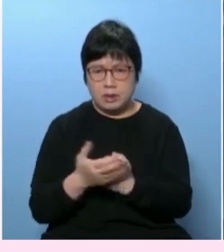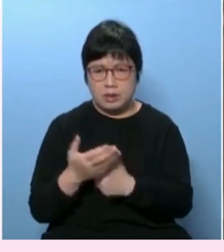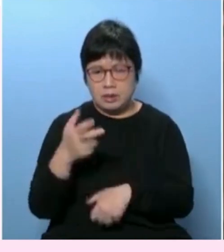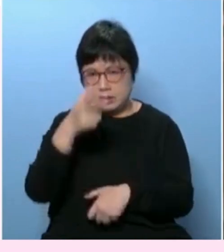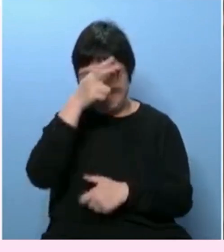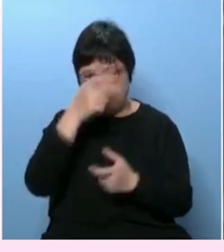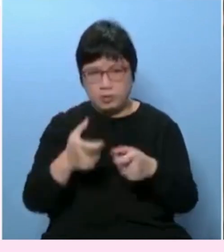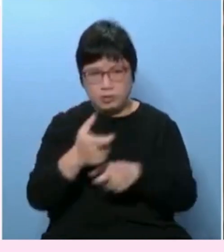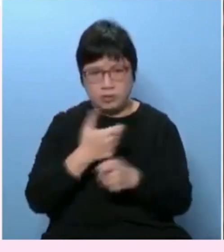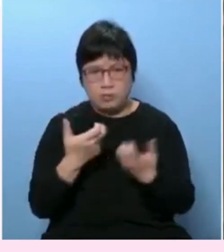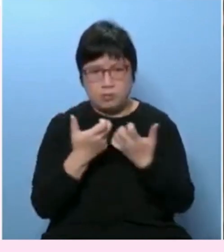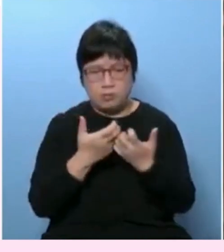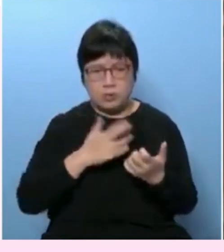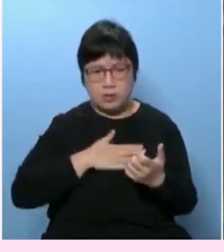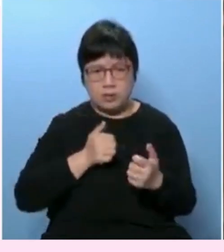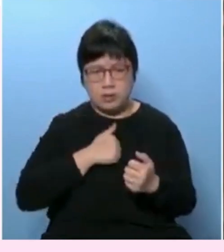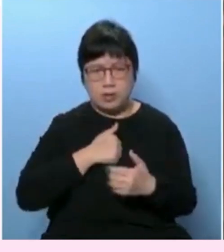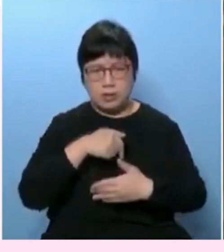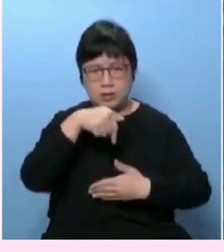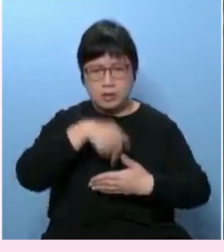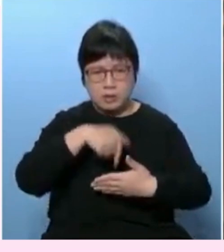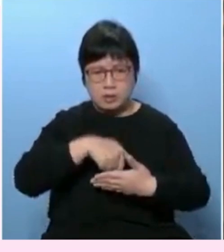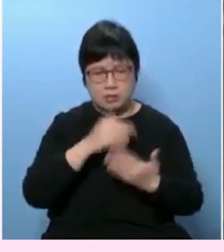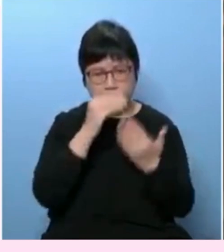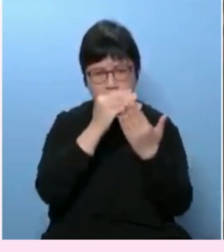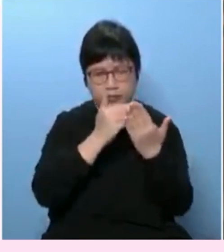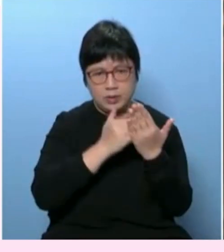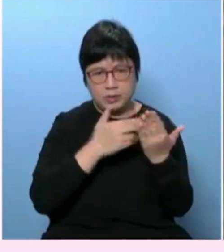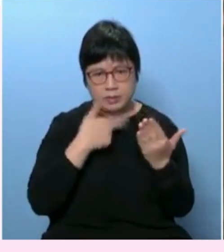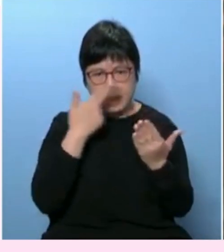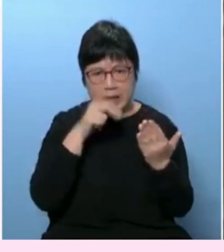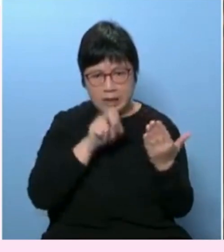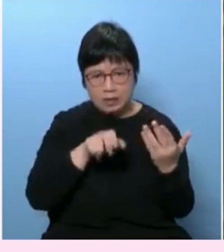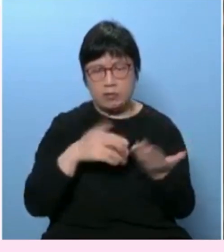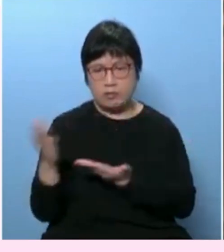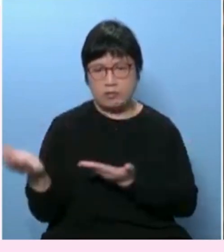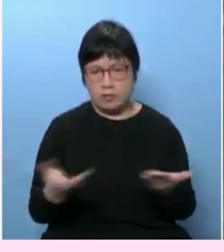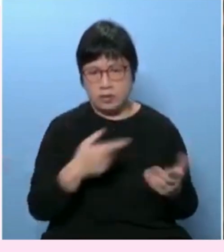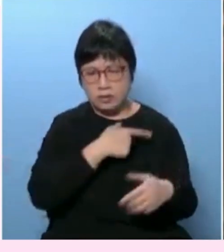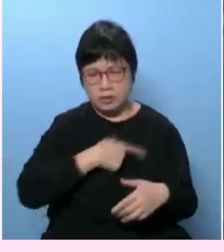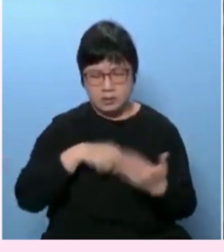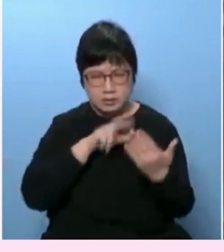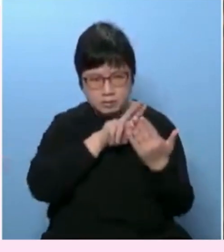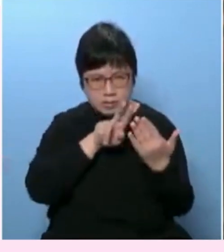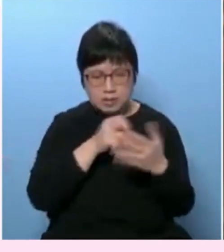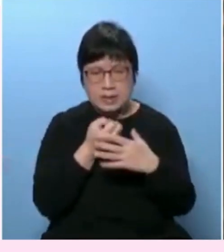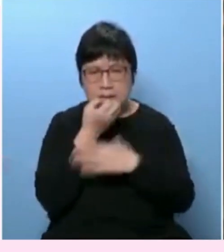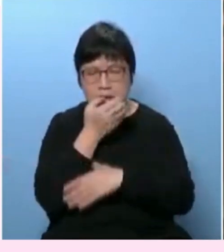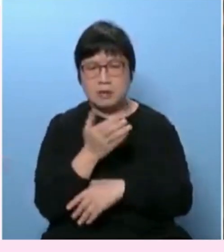在財政預算過程入面的一個既定的程序。我們都很歡迎議員在審議的過程中提出意